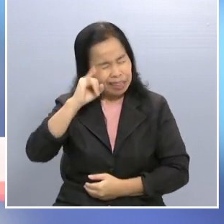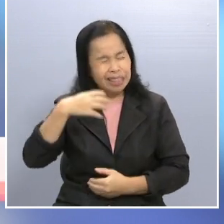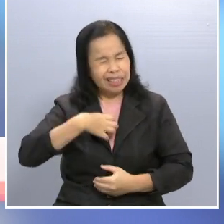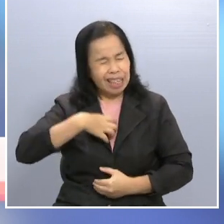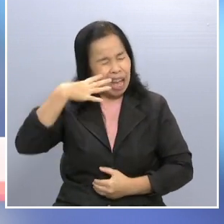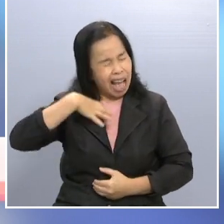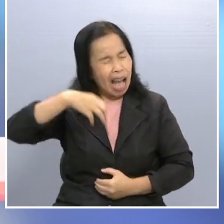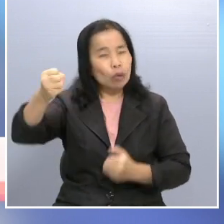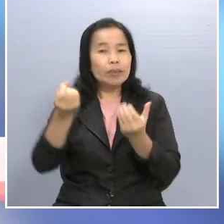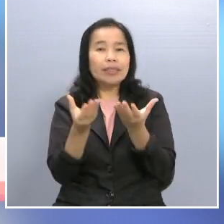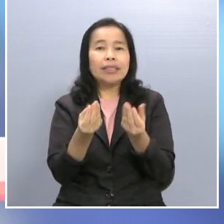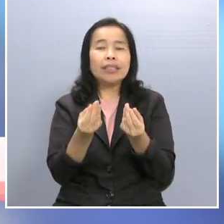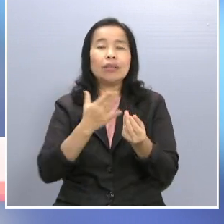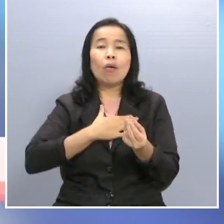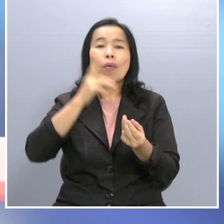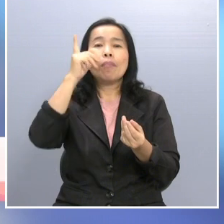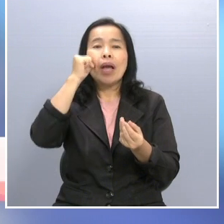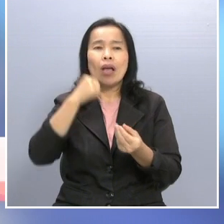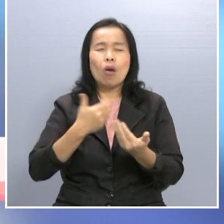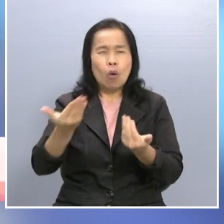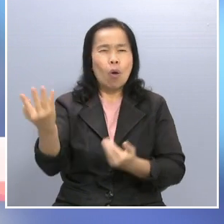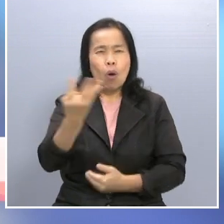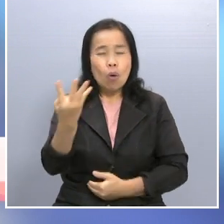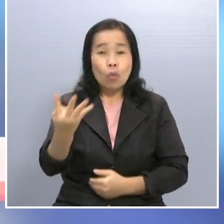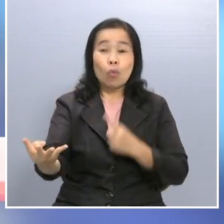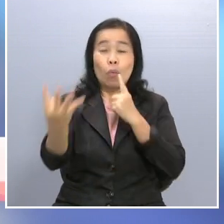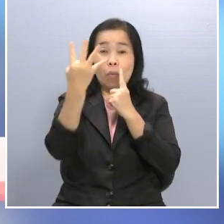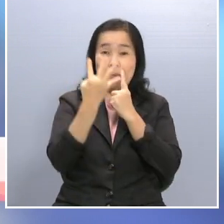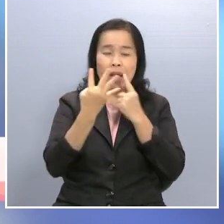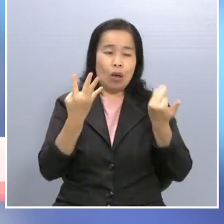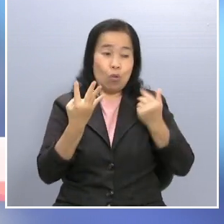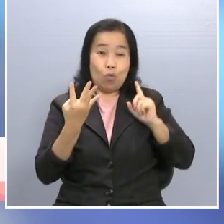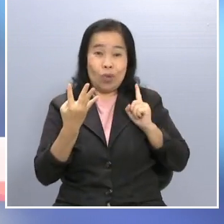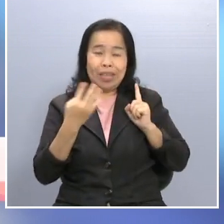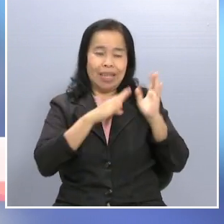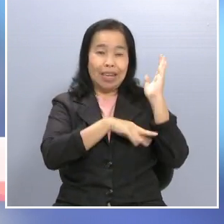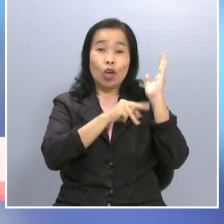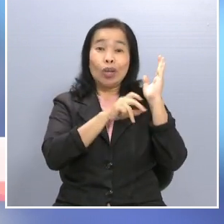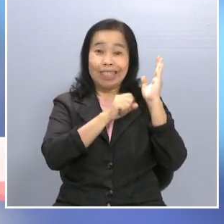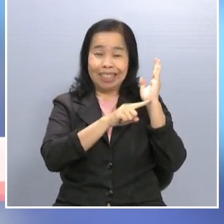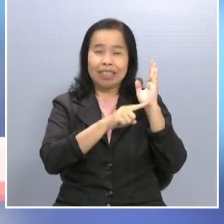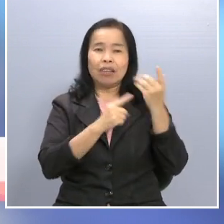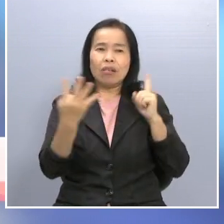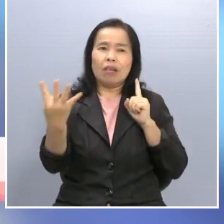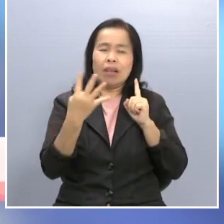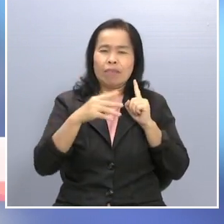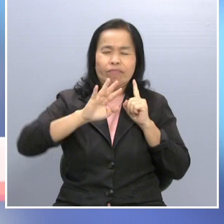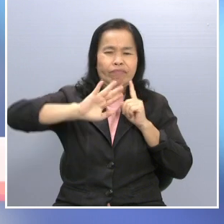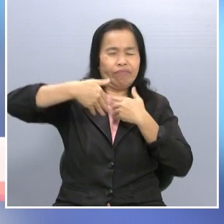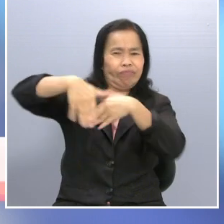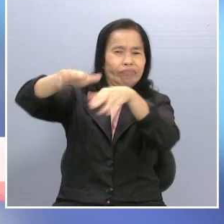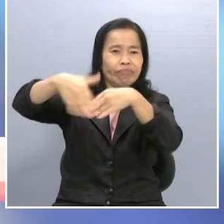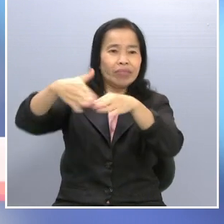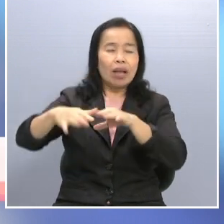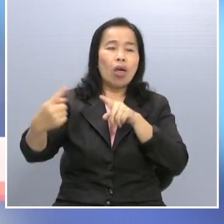ทรัพย์สมบัติพอลูกทั้ง4คนไปตามแม่ทั้งลูกอีกบ้านนึงอะค่ะที่แม่ไปอาศัยอยู่ด้วยก็ไม่ให้เข้าไปก็จะเกิด